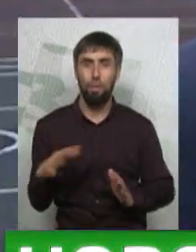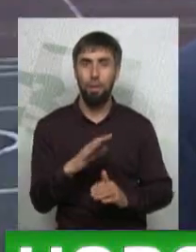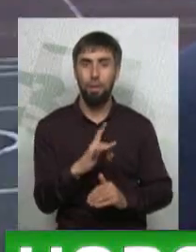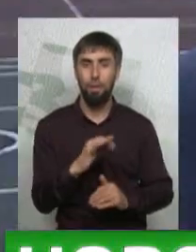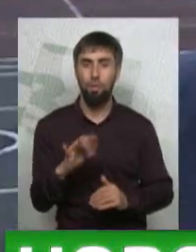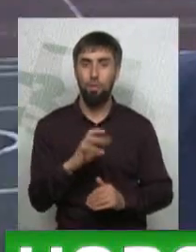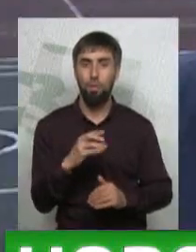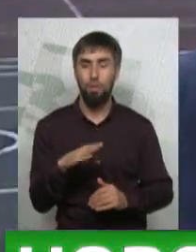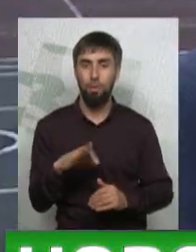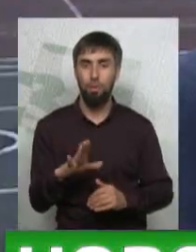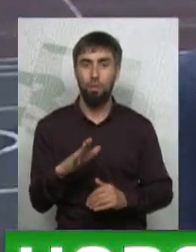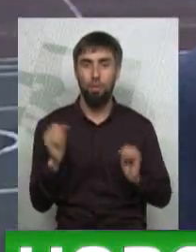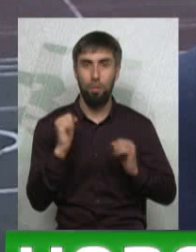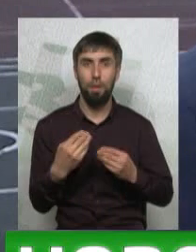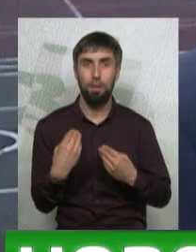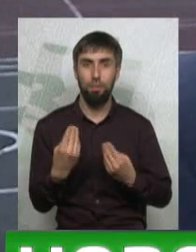реестр объекта спорта дает